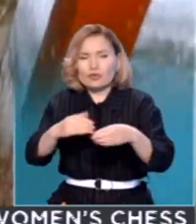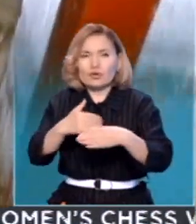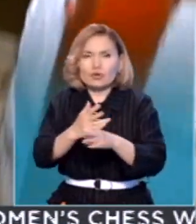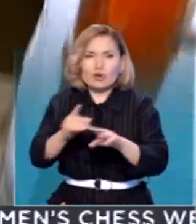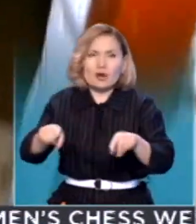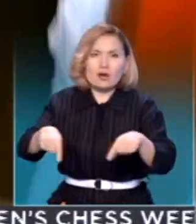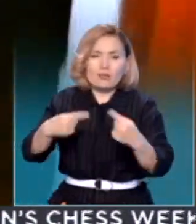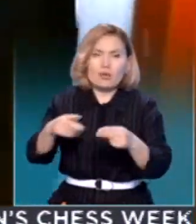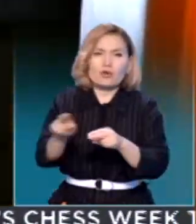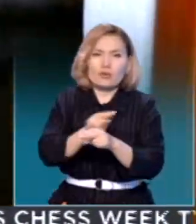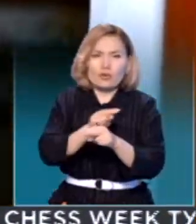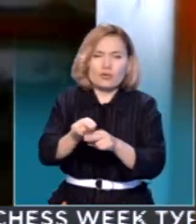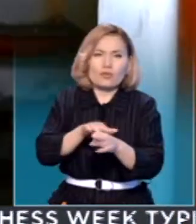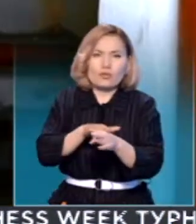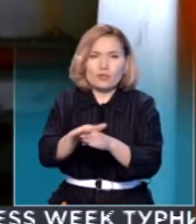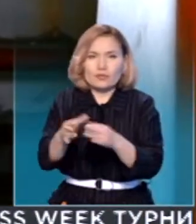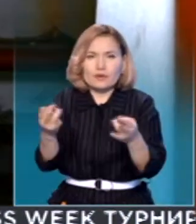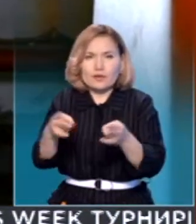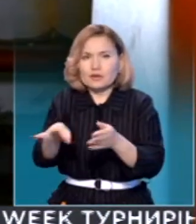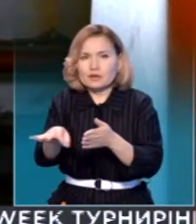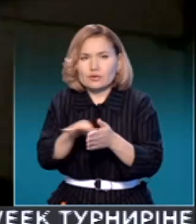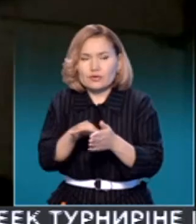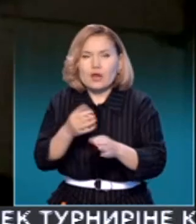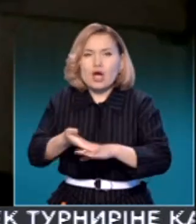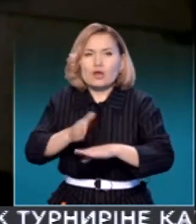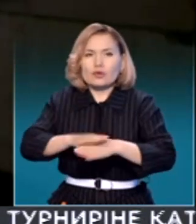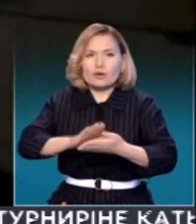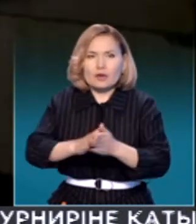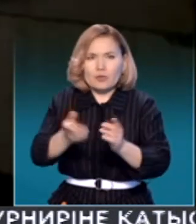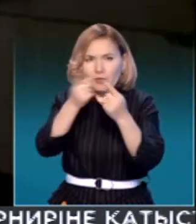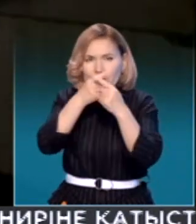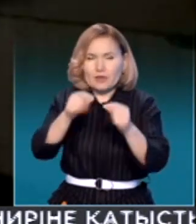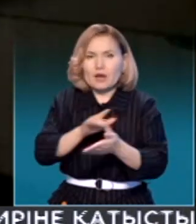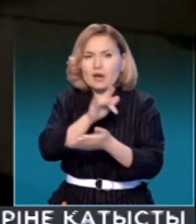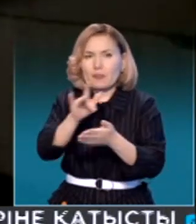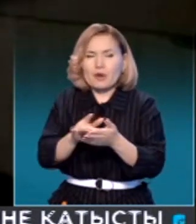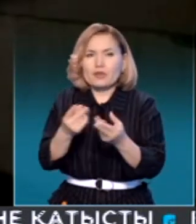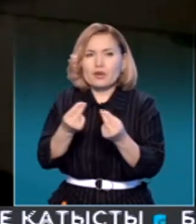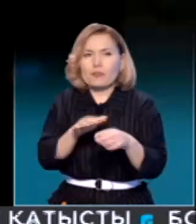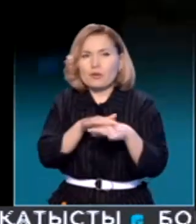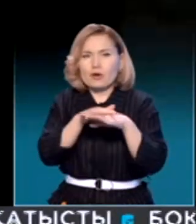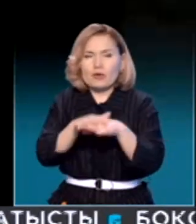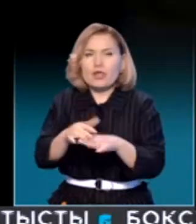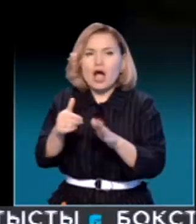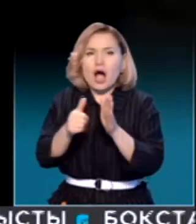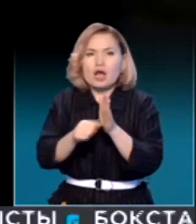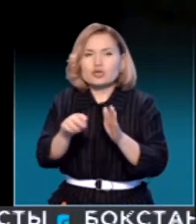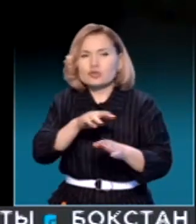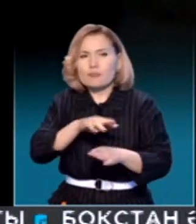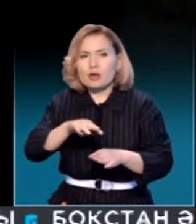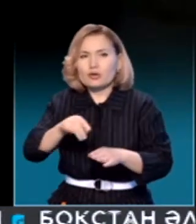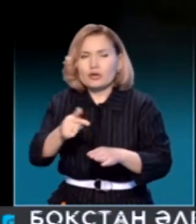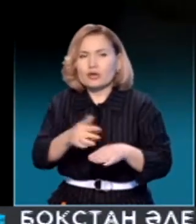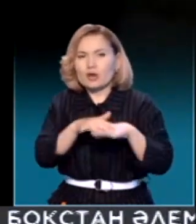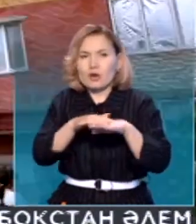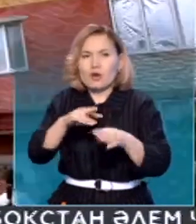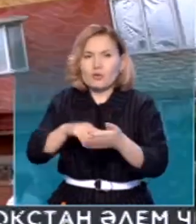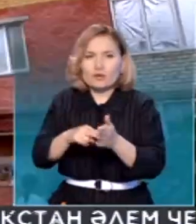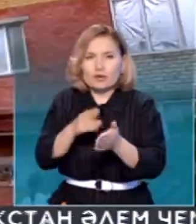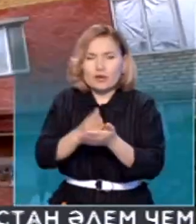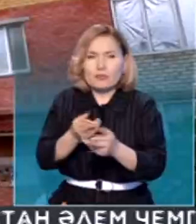жылу желілері толық жөндеуді қажет етеді. Сол үшін төтенше жағдай жарияланып, қалалық бюджет қорынан 600 миллион теңге қаражат бөлу көзделіп